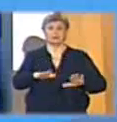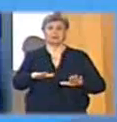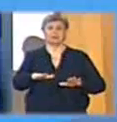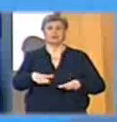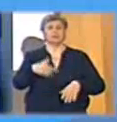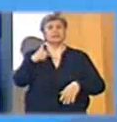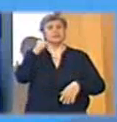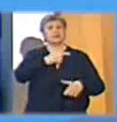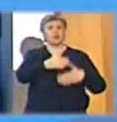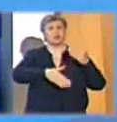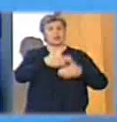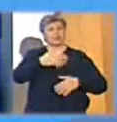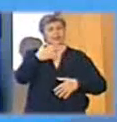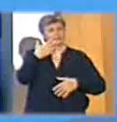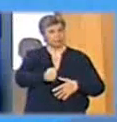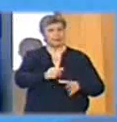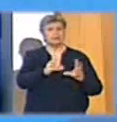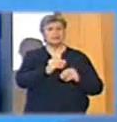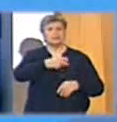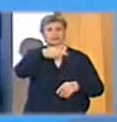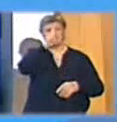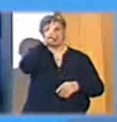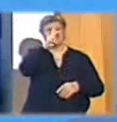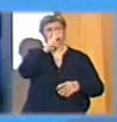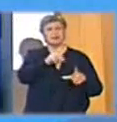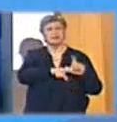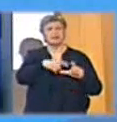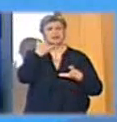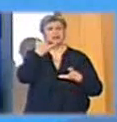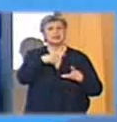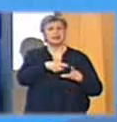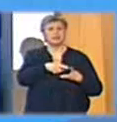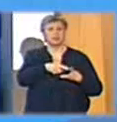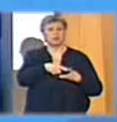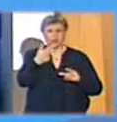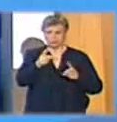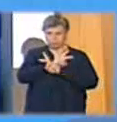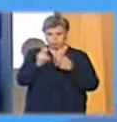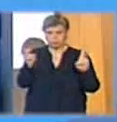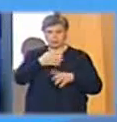κάποιες διαδικασίες εκ μέρους της Deutsche Telekom. Έτσι νομίζω ότι είναι σαφές.